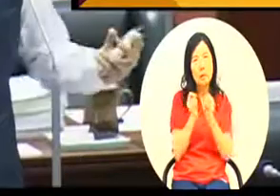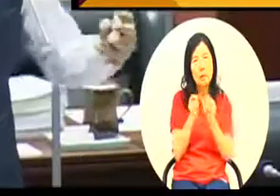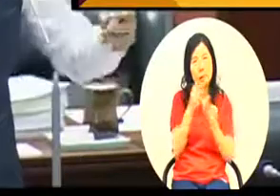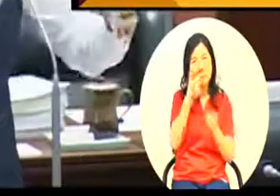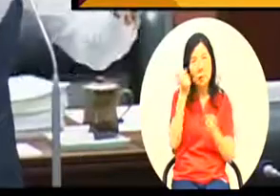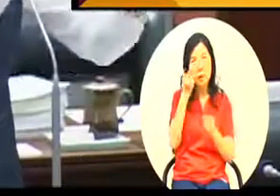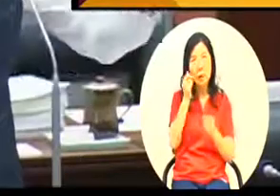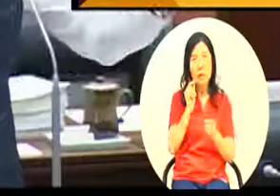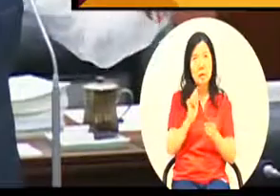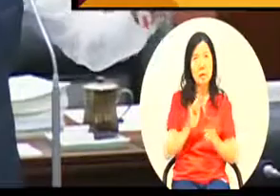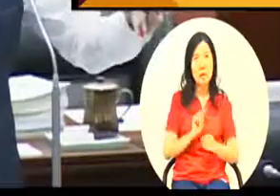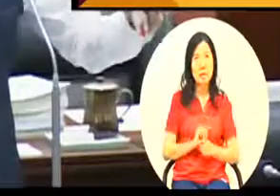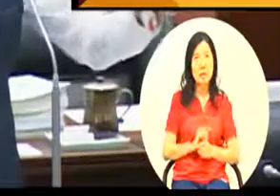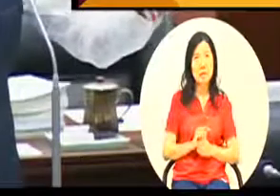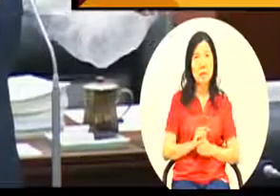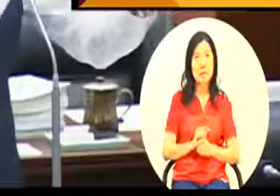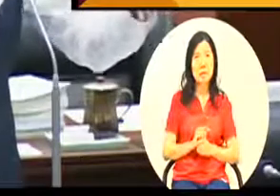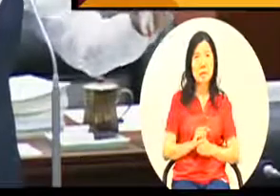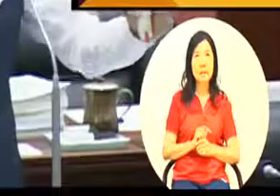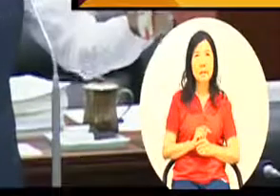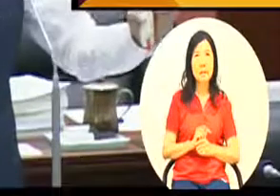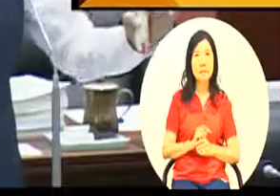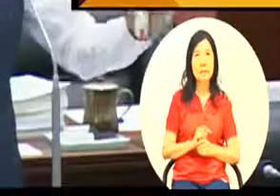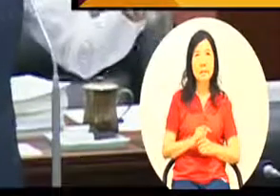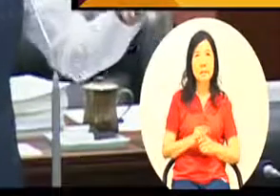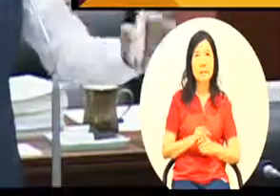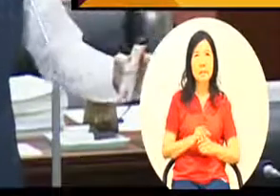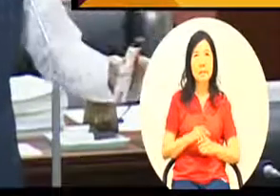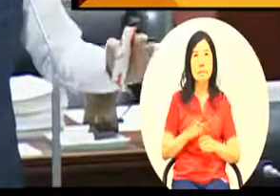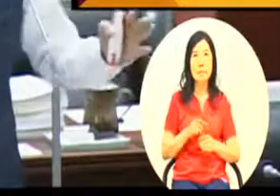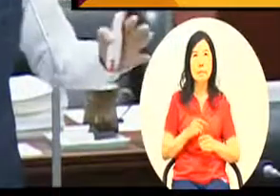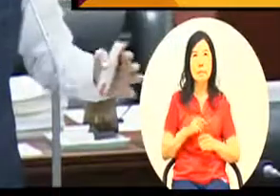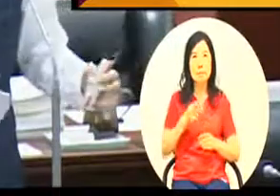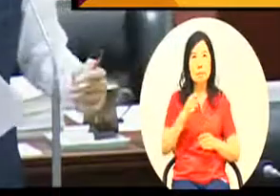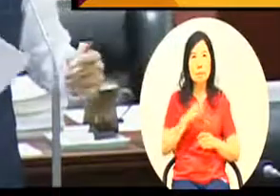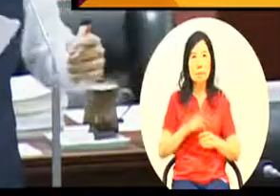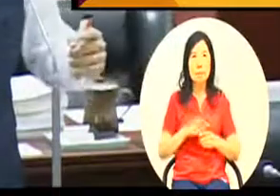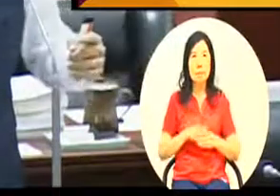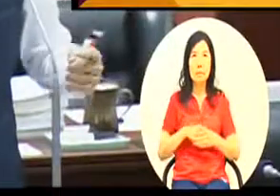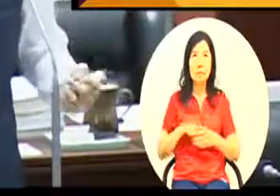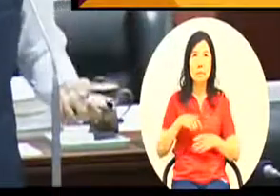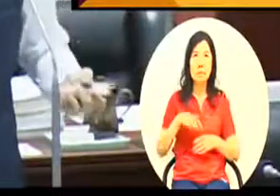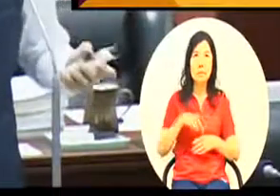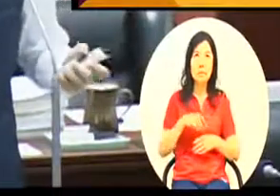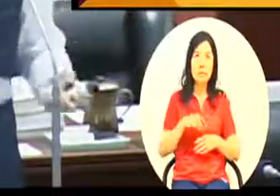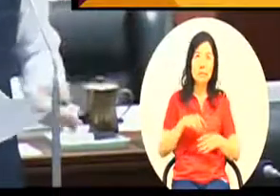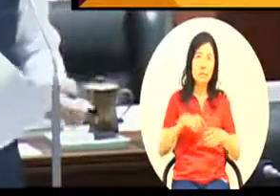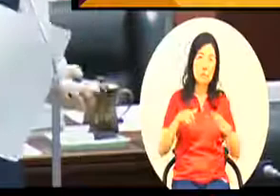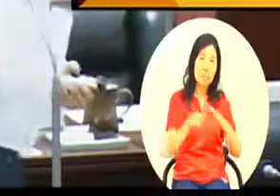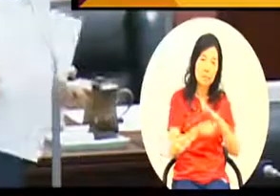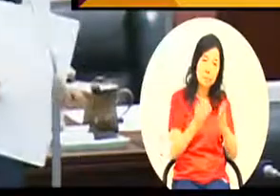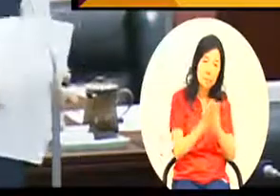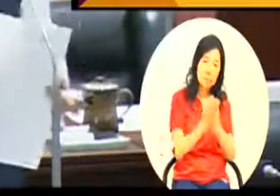后是就离家里就比较交通比较状况比较方便的状况下去入学，这样不